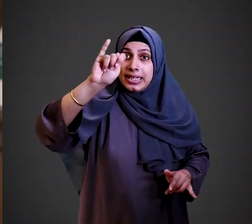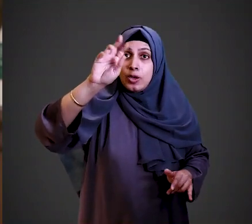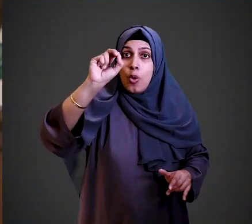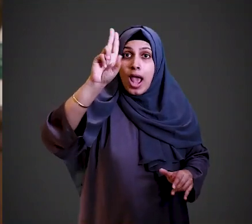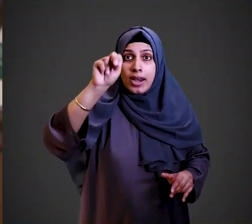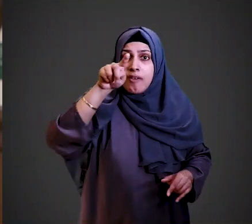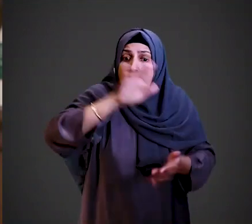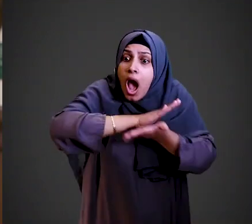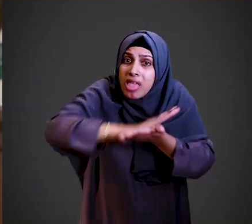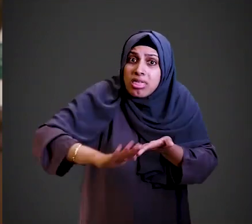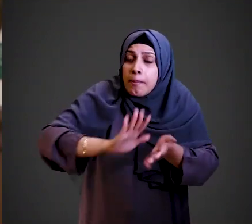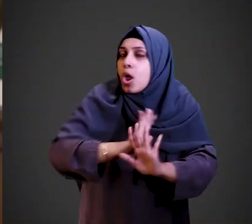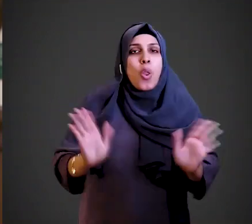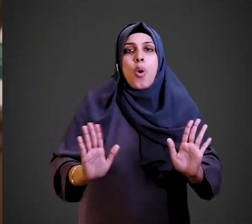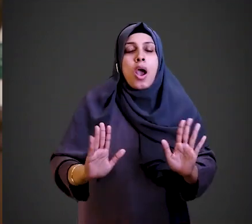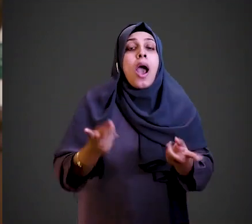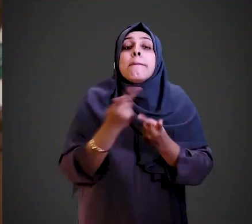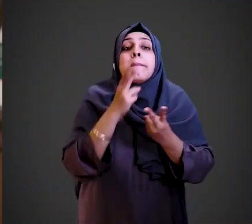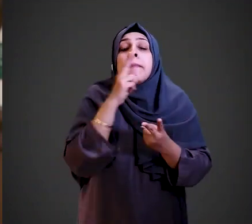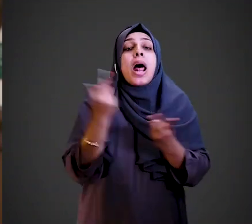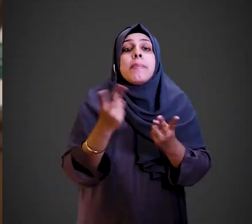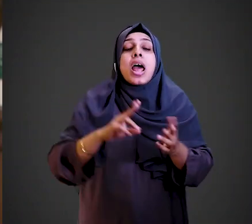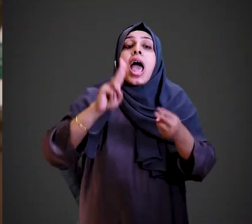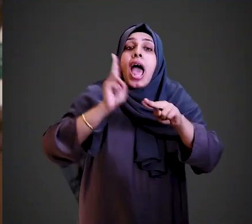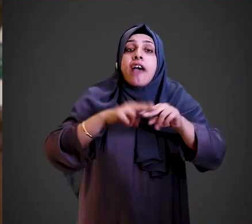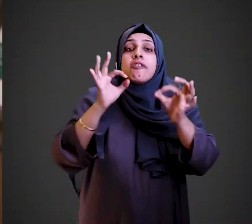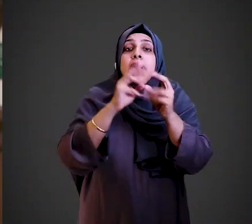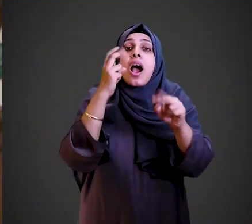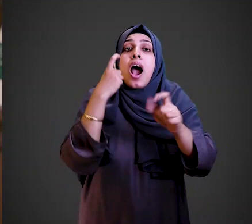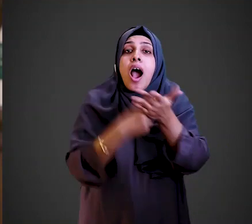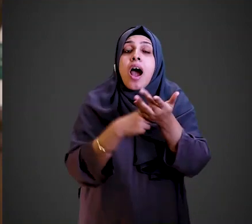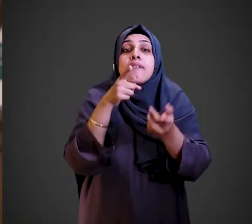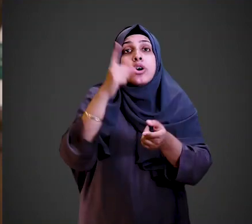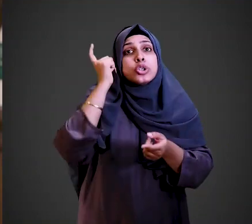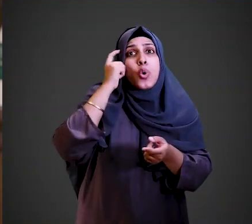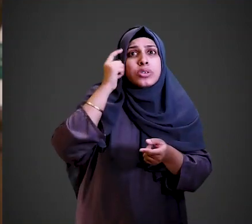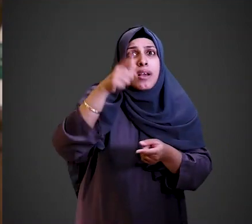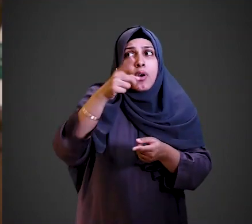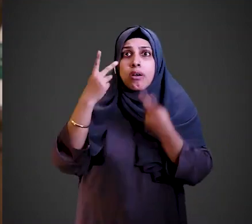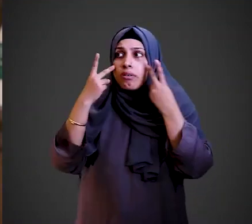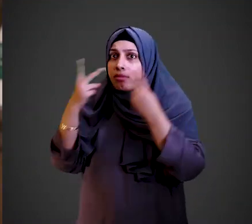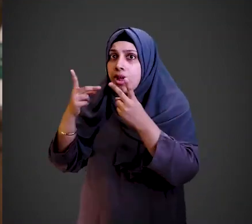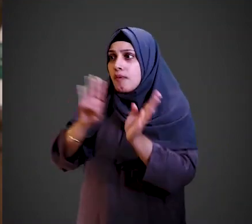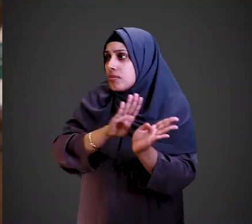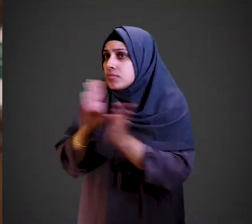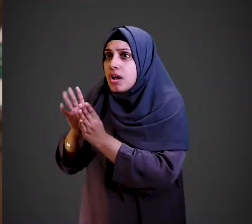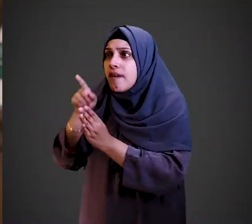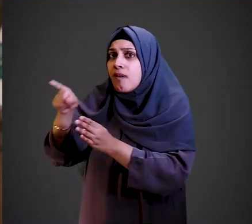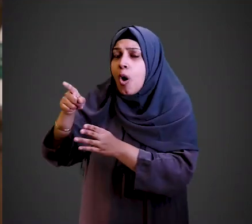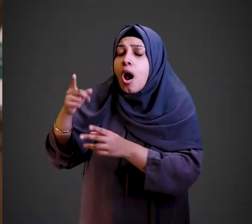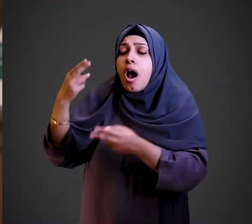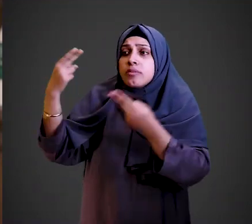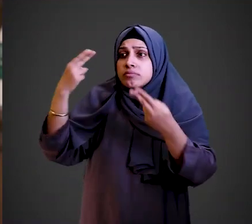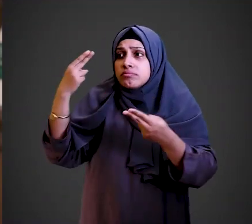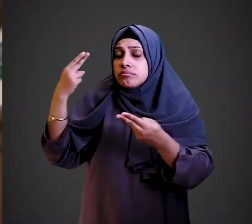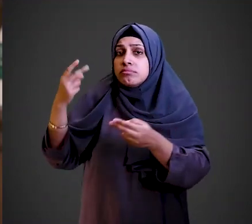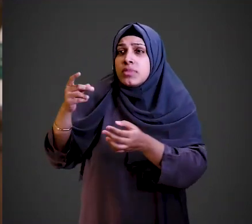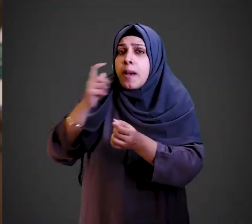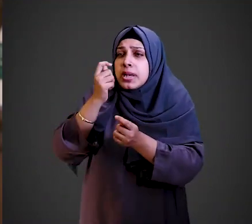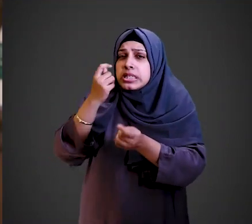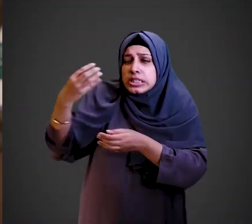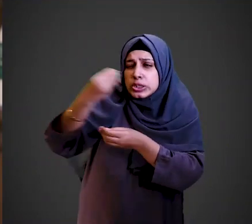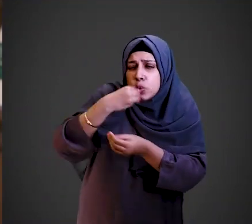پیچھے بھی ایک ریزن ہے. جیسے ایف بی آر سمجھتی ہے کہ بہت سارے لوگ جو ہیں وہ کرپشن کی طرف چلے جاتے ہیں یا اپنے اکاؤنٹس